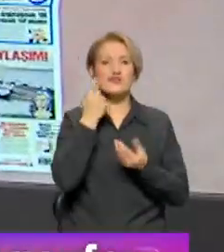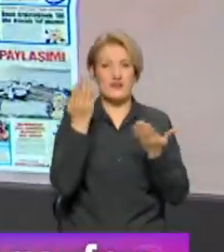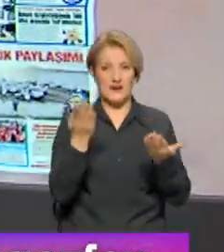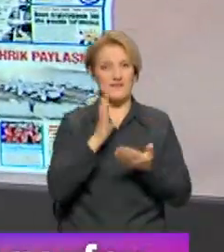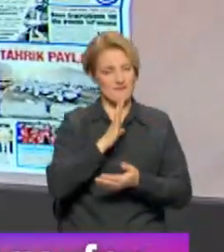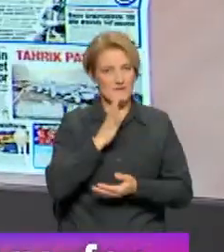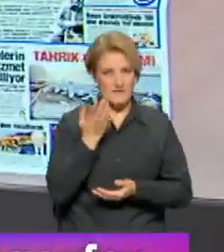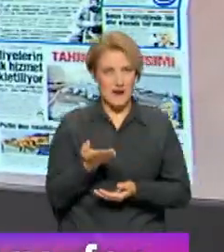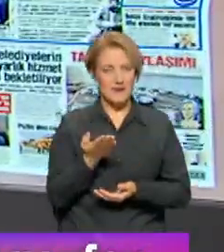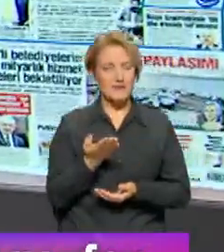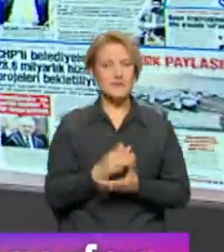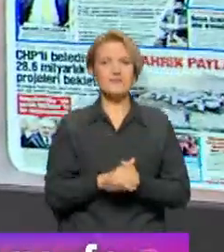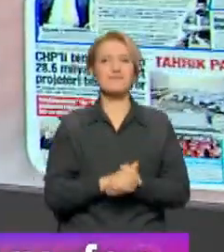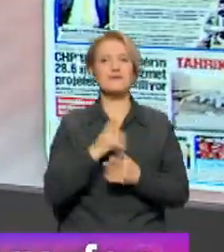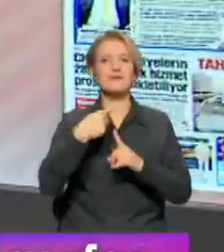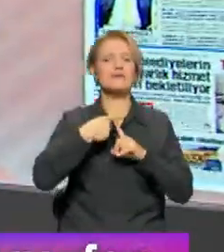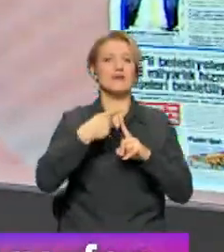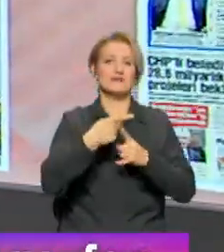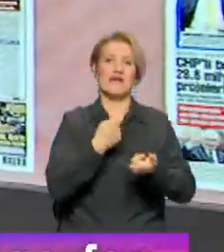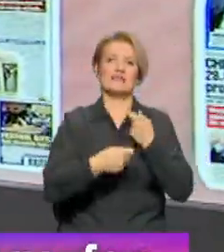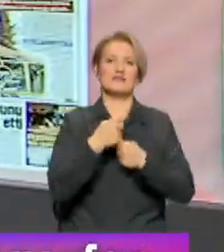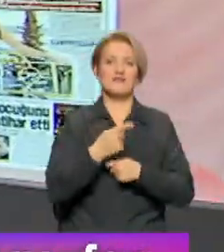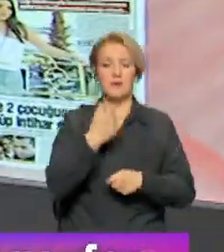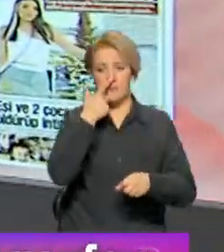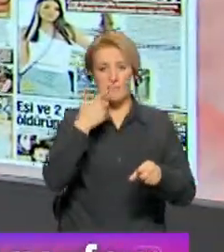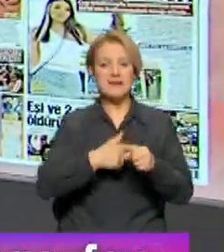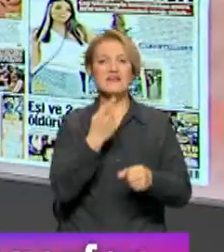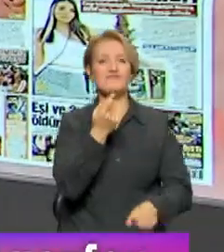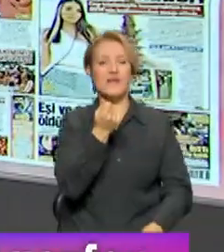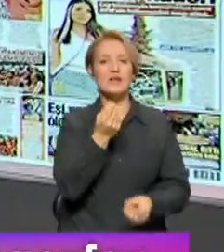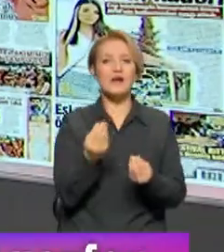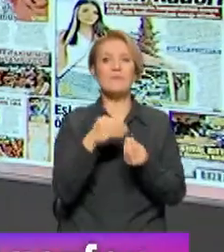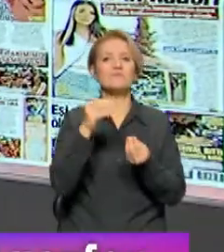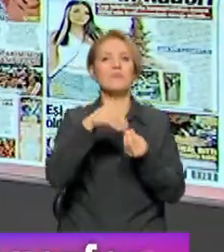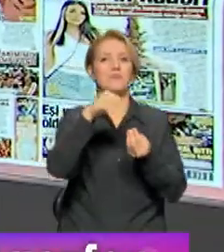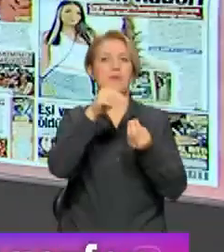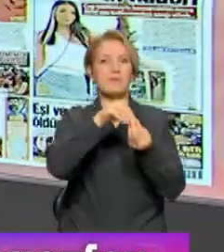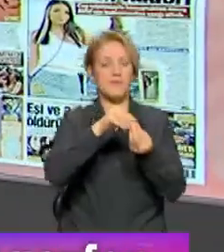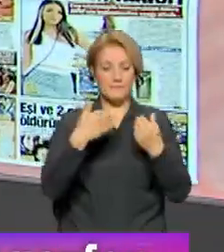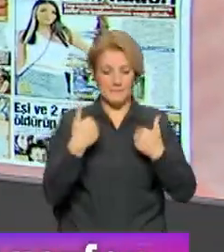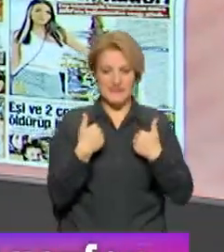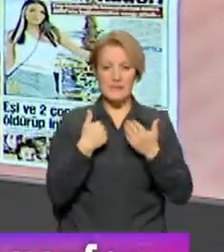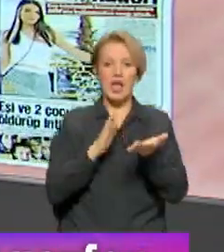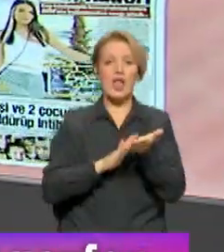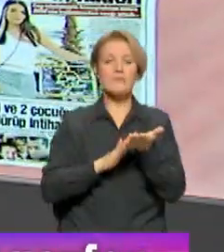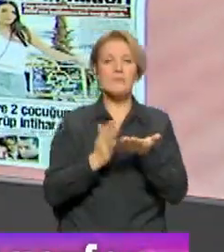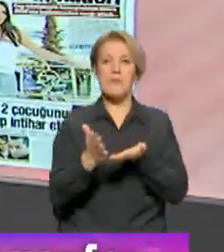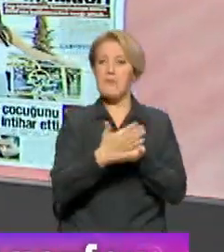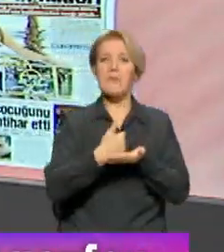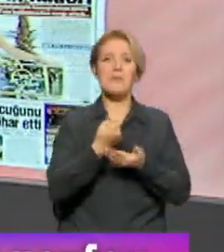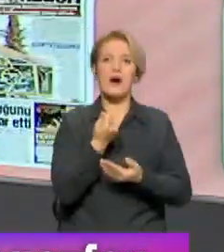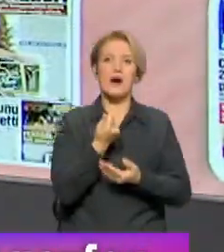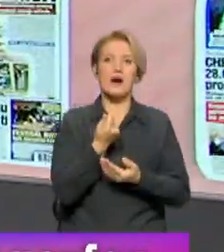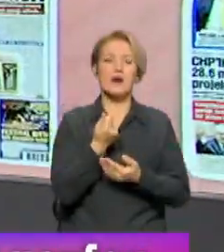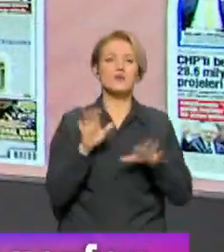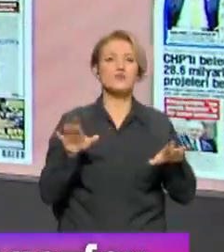kesimden kesimlerden birisi de taksici esnafı akaryakıt fiyatları arttıkça artıyor bizim elimize geçen para da